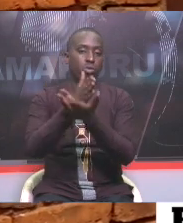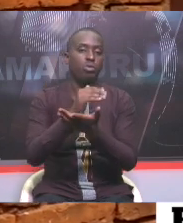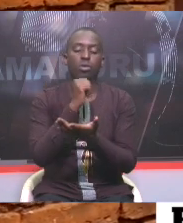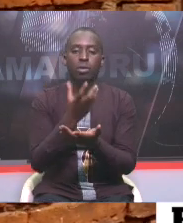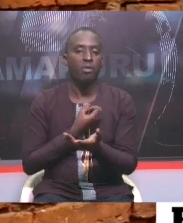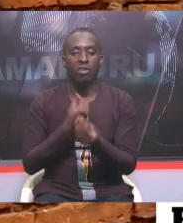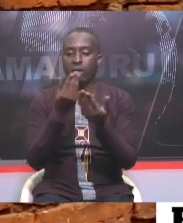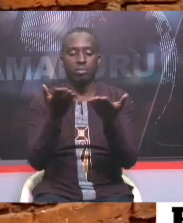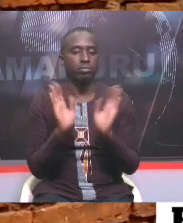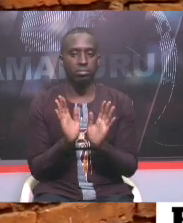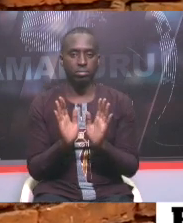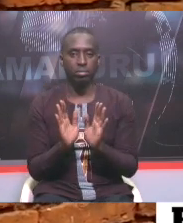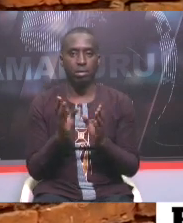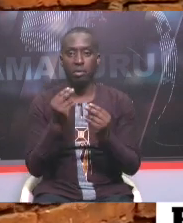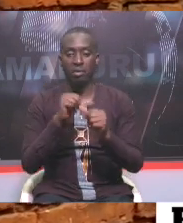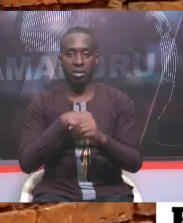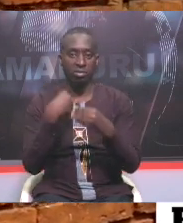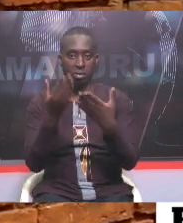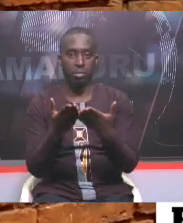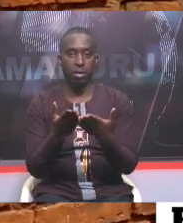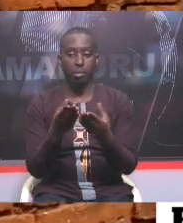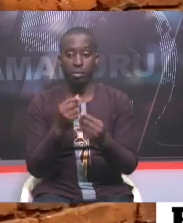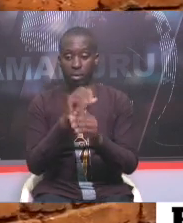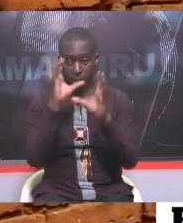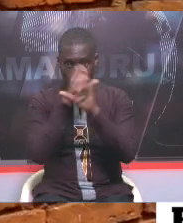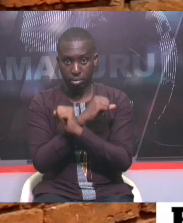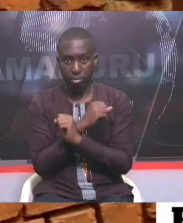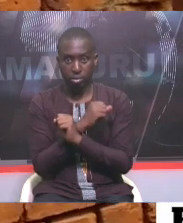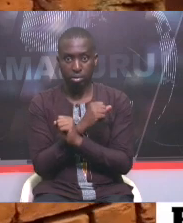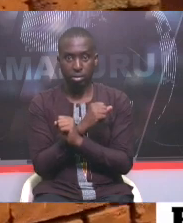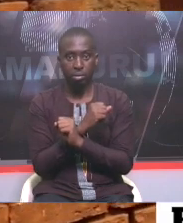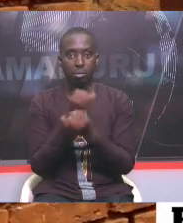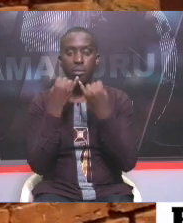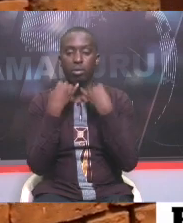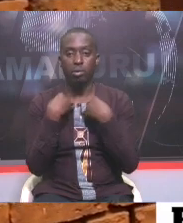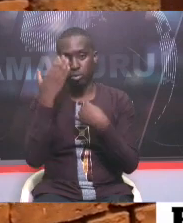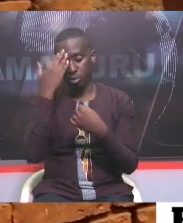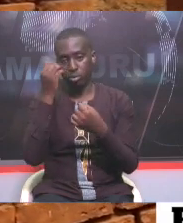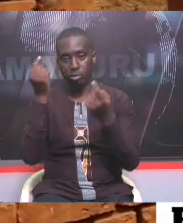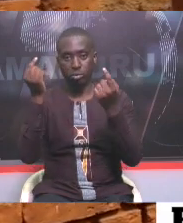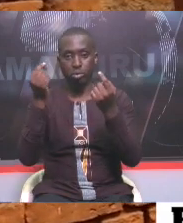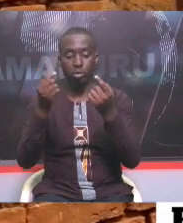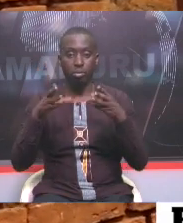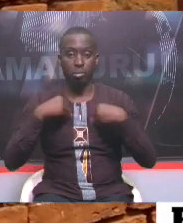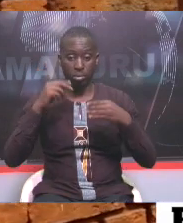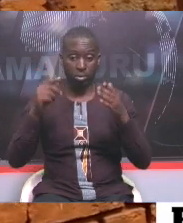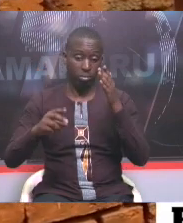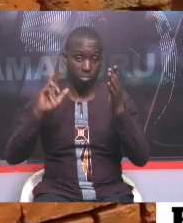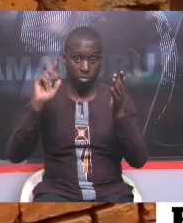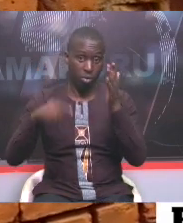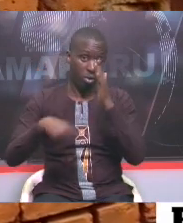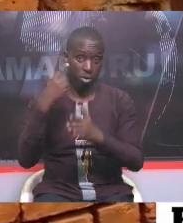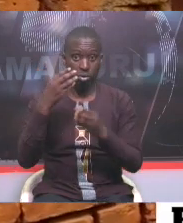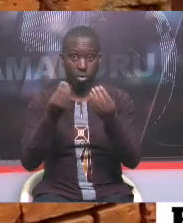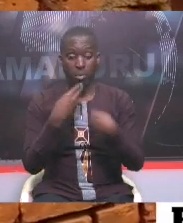mafaranga mbahereza amafaranga narayabimye amafaranga amaze kuyabima barambwira ati kugira ngo tuzanzure ko batsinze duhereza